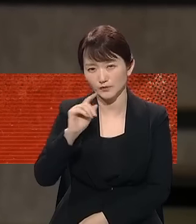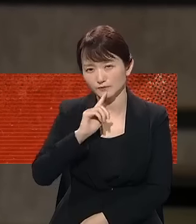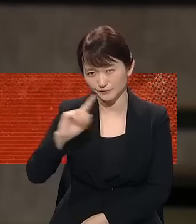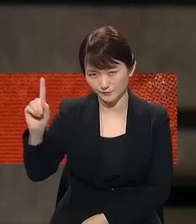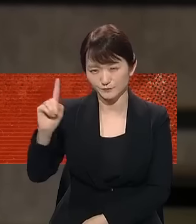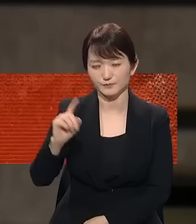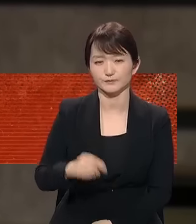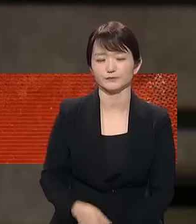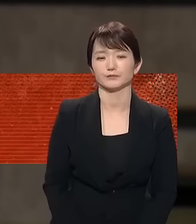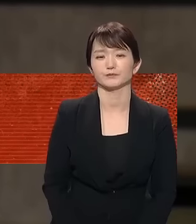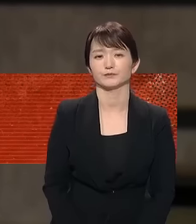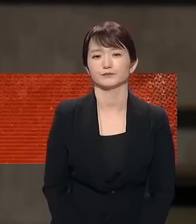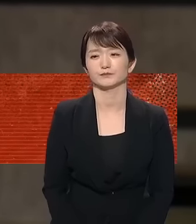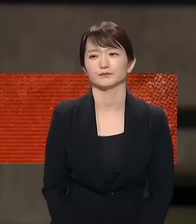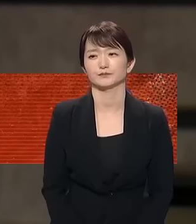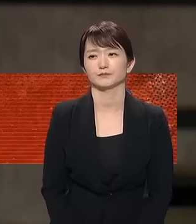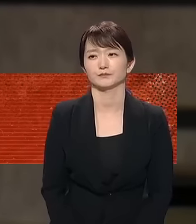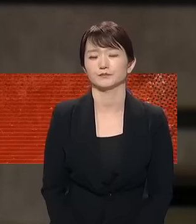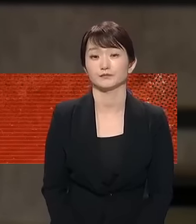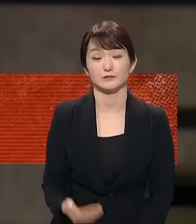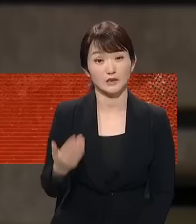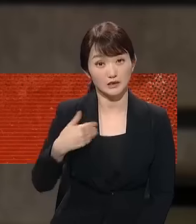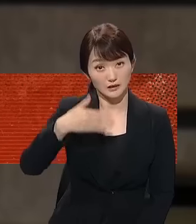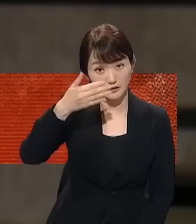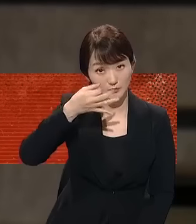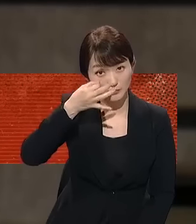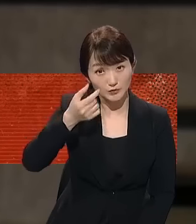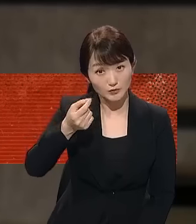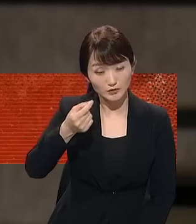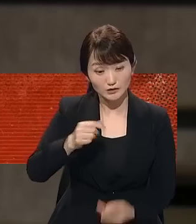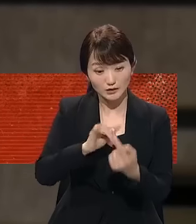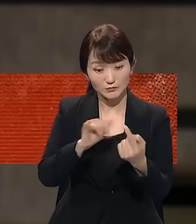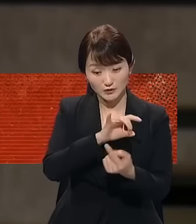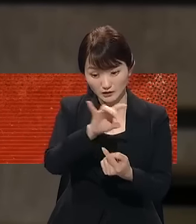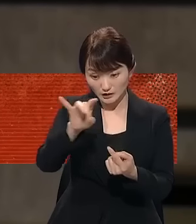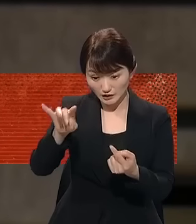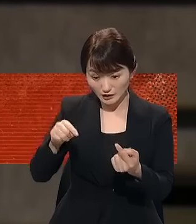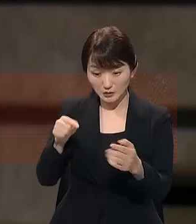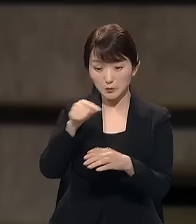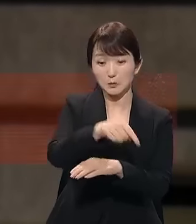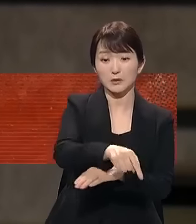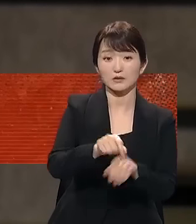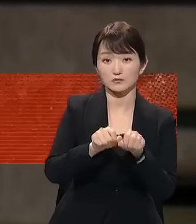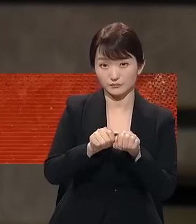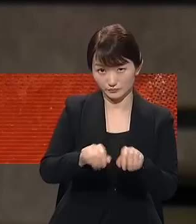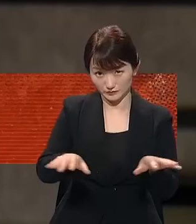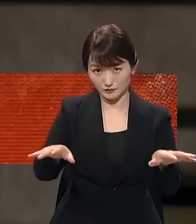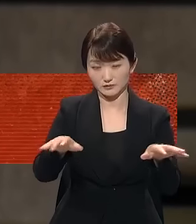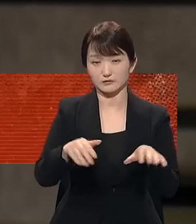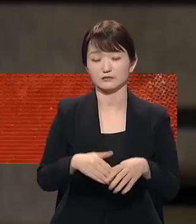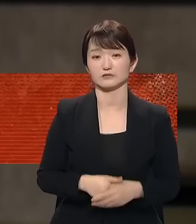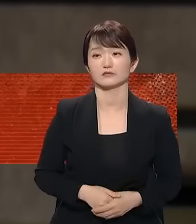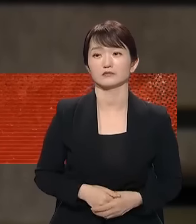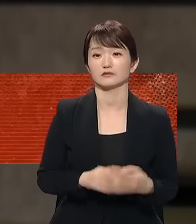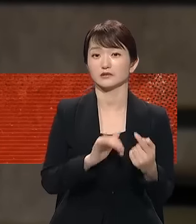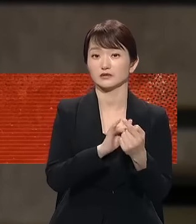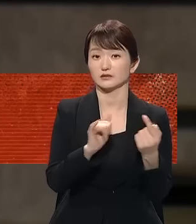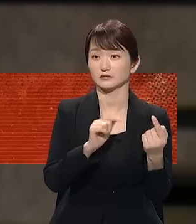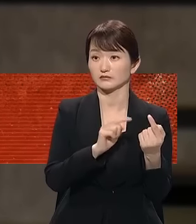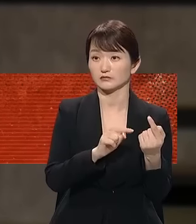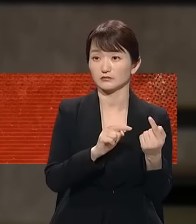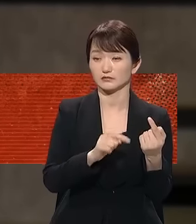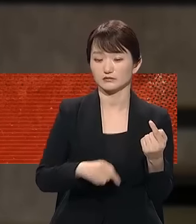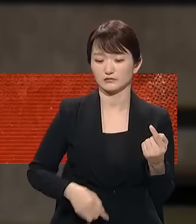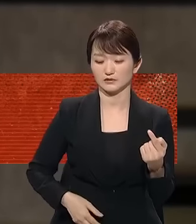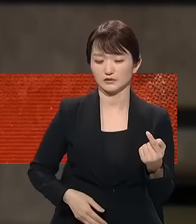했는데요. 그런데 아까 그 보시는 바와 같이 한 명 한 명씩 나가면서 뿔뿔이 흩어졌다는 거죠. 그중에서 한 명이 뭐